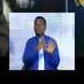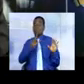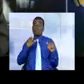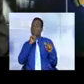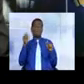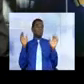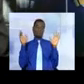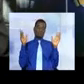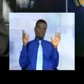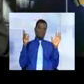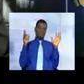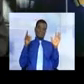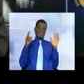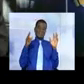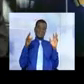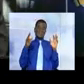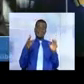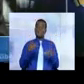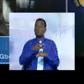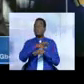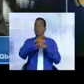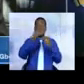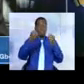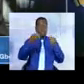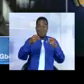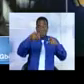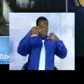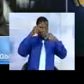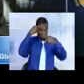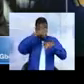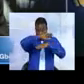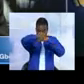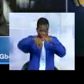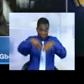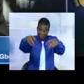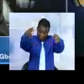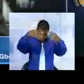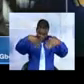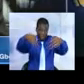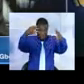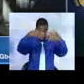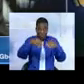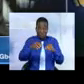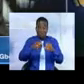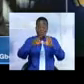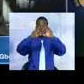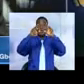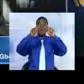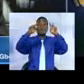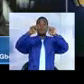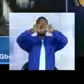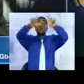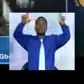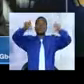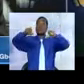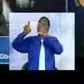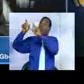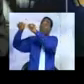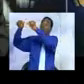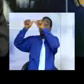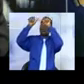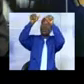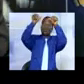pas, les questions de place seront résolues. Tout le monde aura de la place. Des écrans géants seront positionnés pour